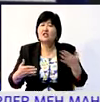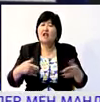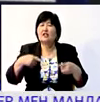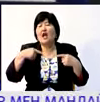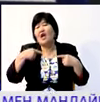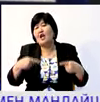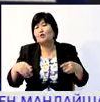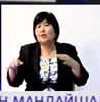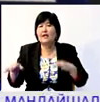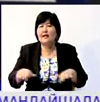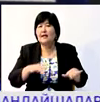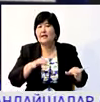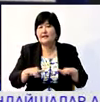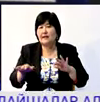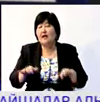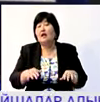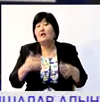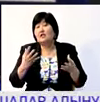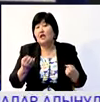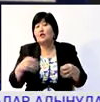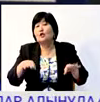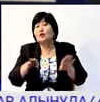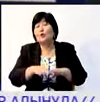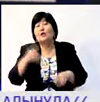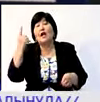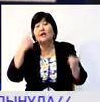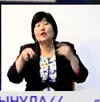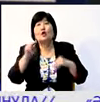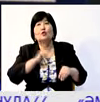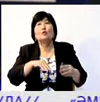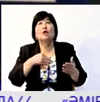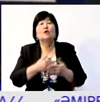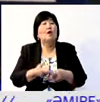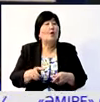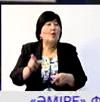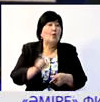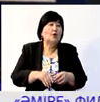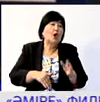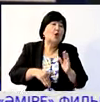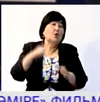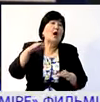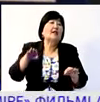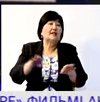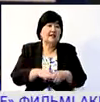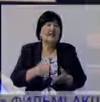әрбір ісі және сонымен бірге шығармашыл жұмыс жасауы өте жоғары деңгейде.